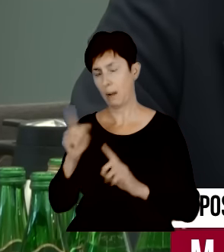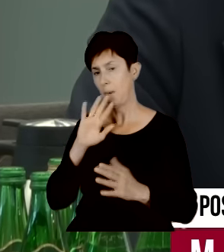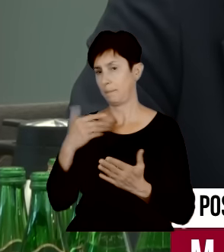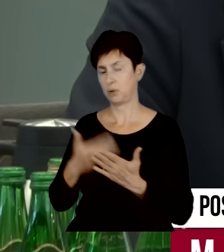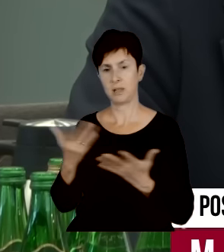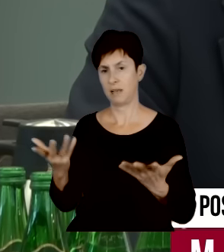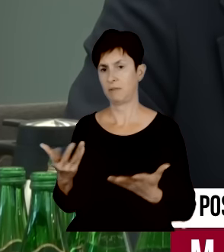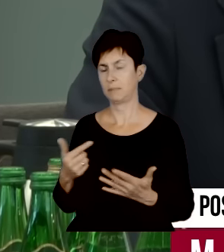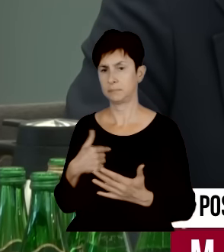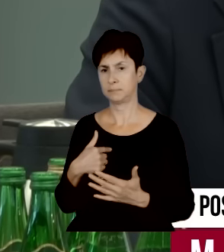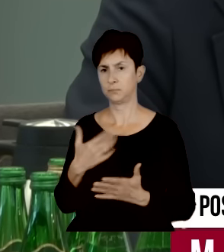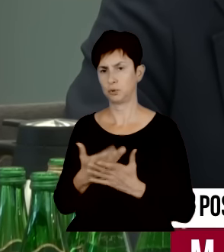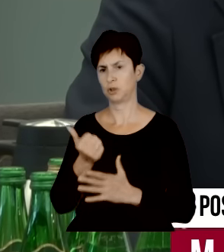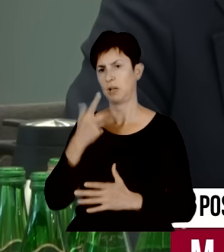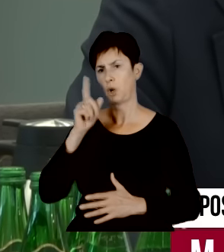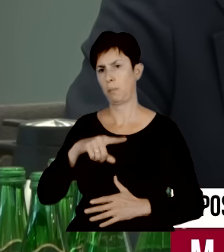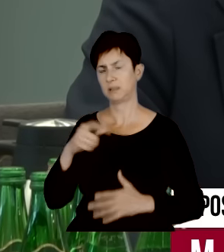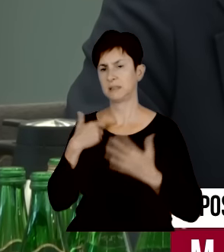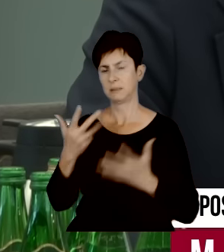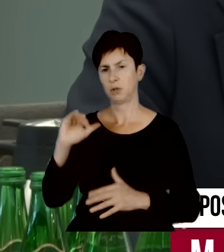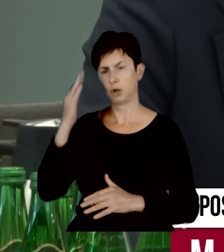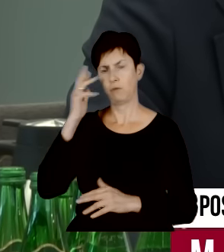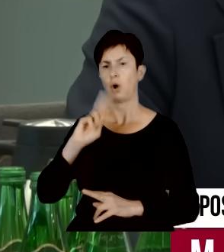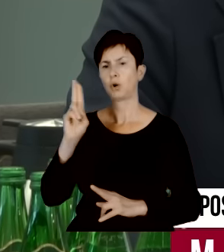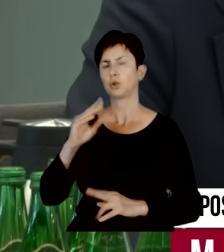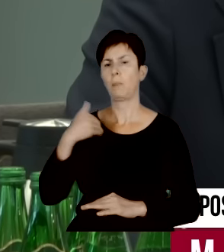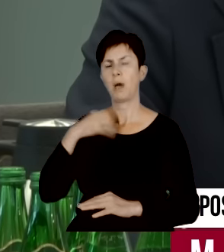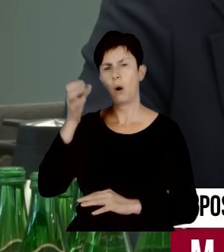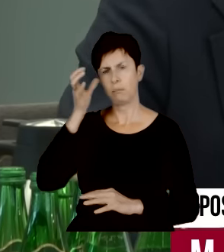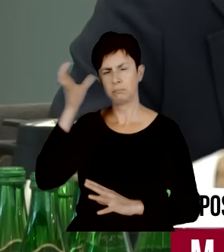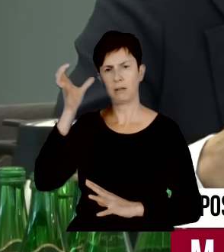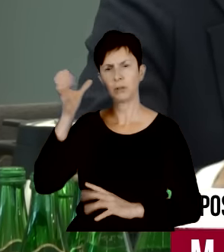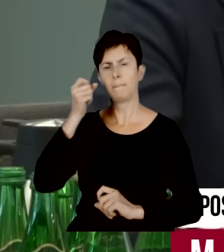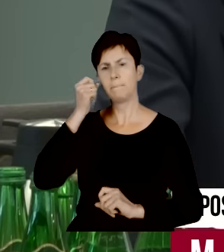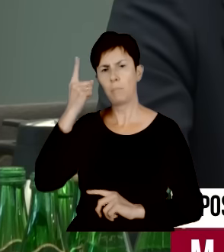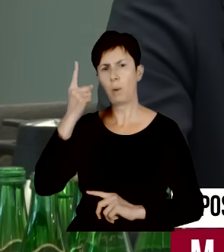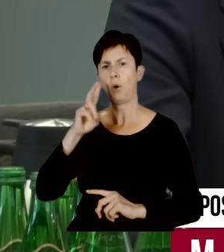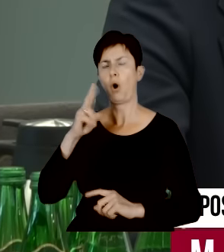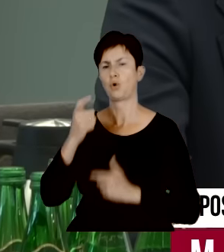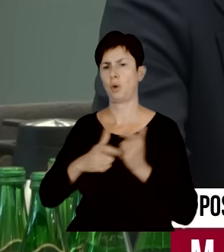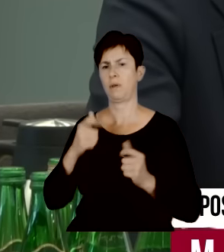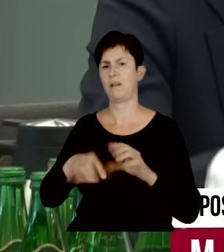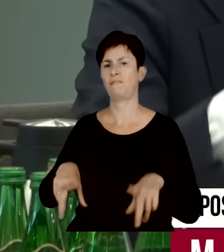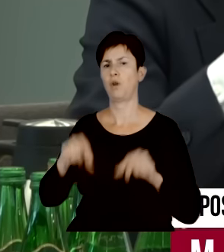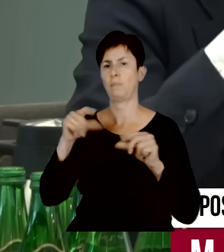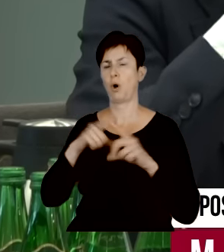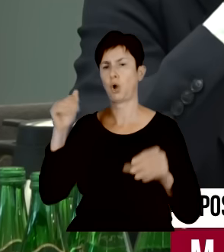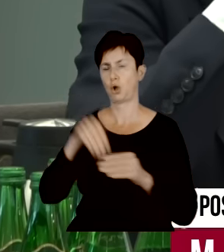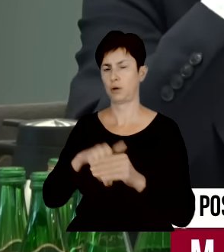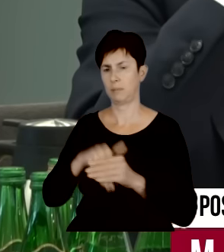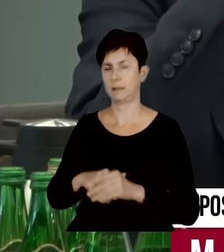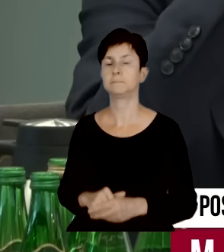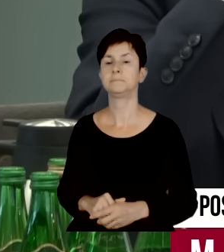dojść od kilku miesięcy Kto był autorem pomysłu o przeprowadzeniu wyborów korespondencyjnych bo wszyscy którzy